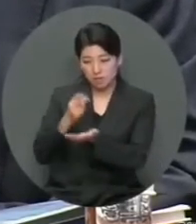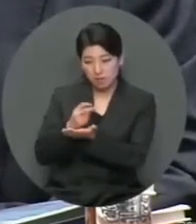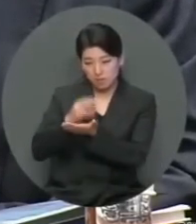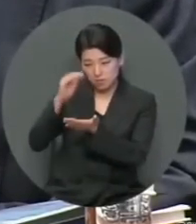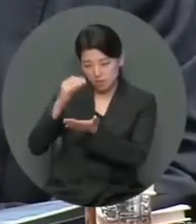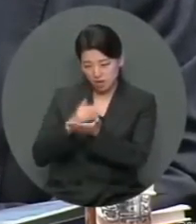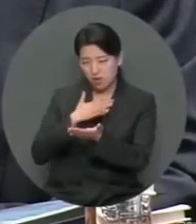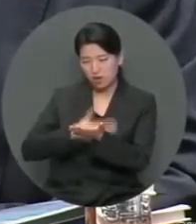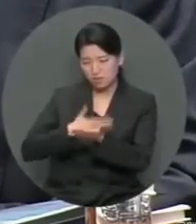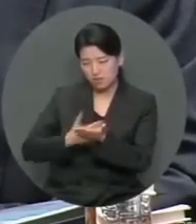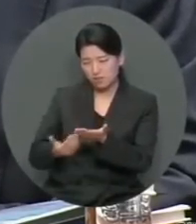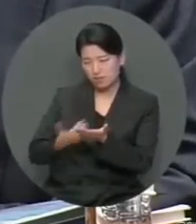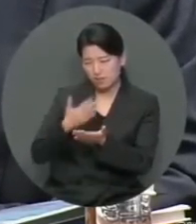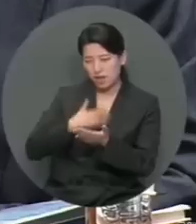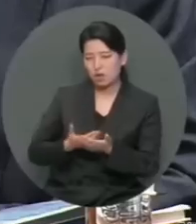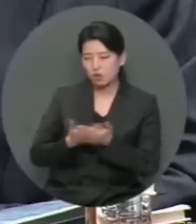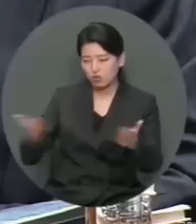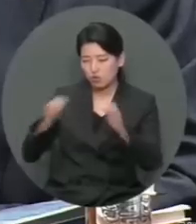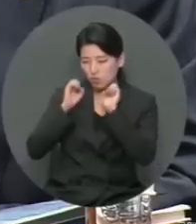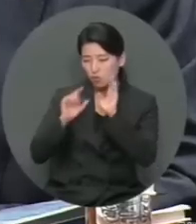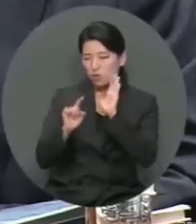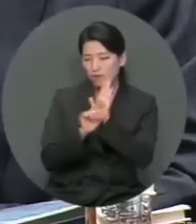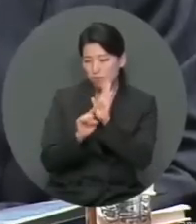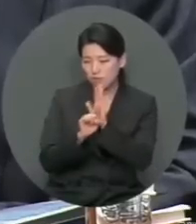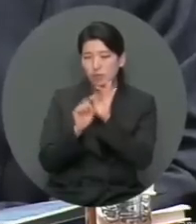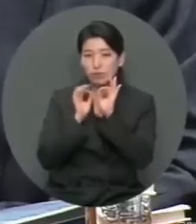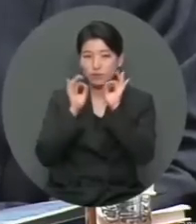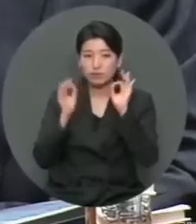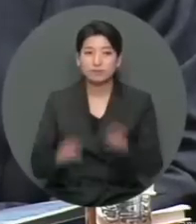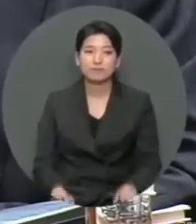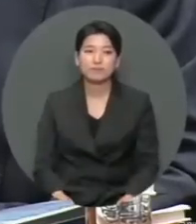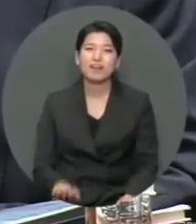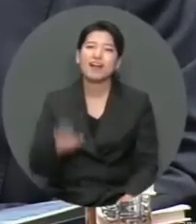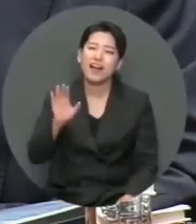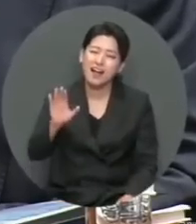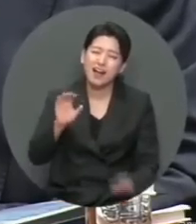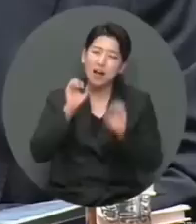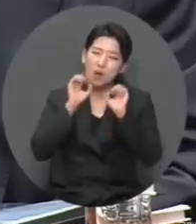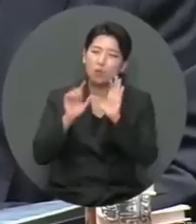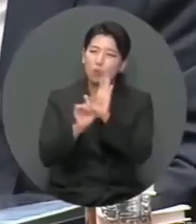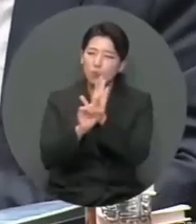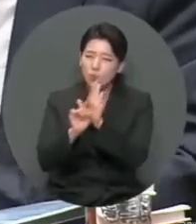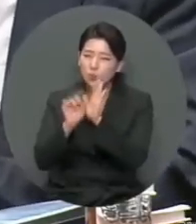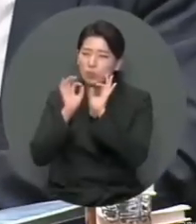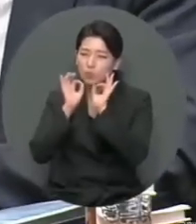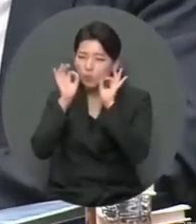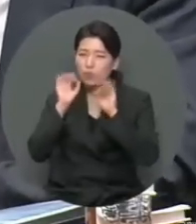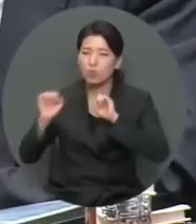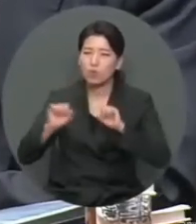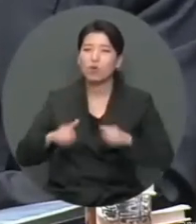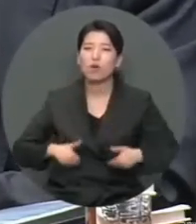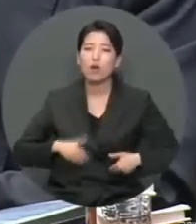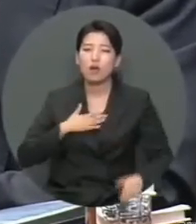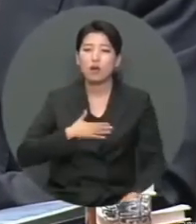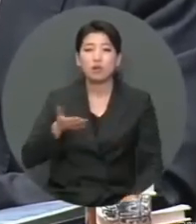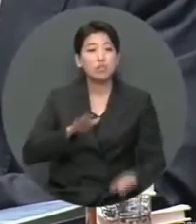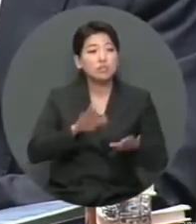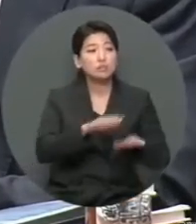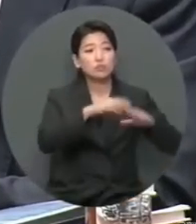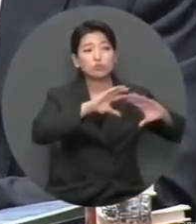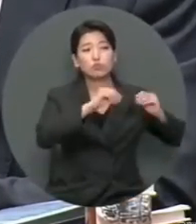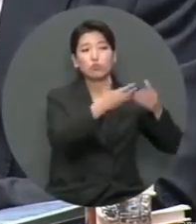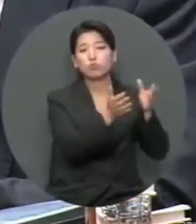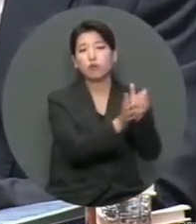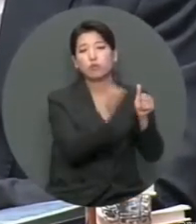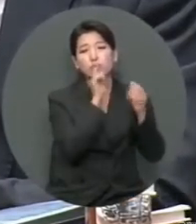등을 알려주는 네. 그런 캠페인을 하고요. 캠페인뿐만 아니라요. 이미 이런 논란이 생겼기 때문에